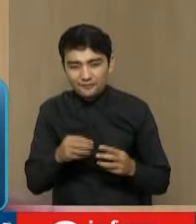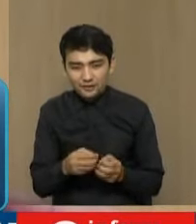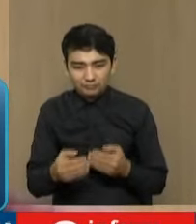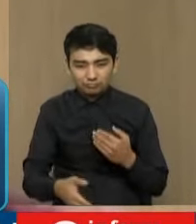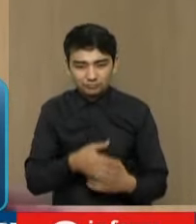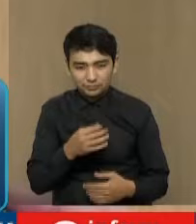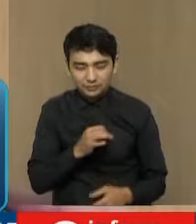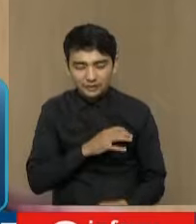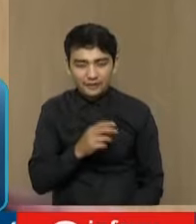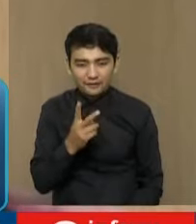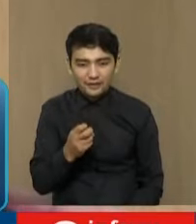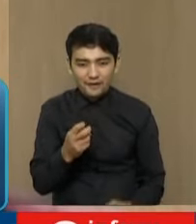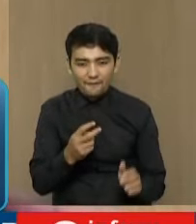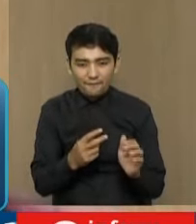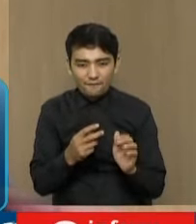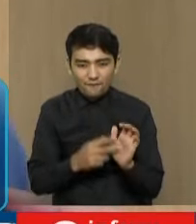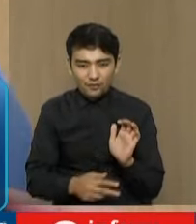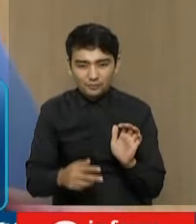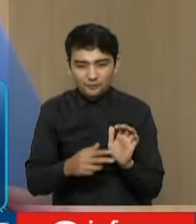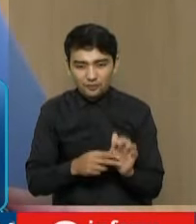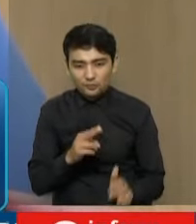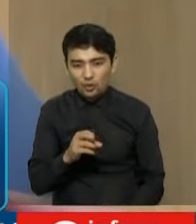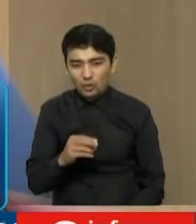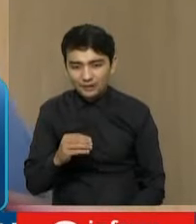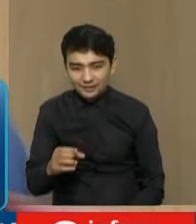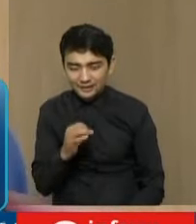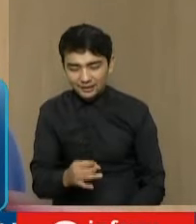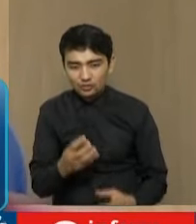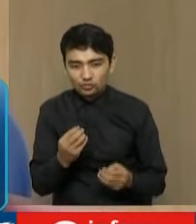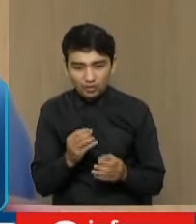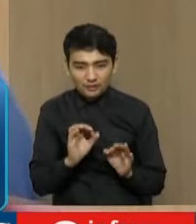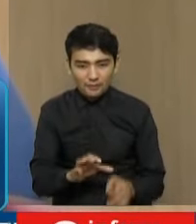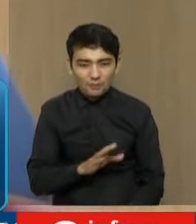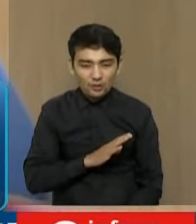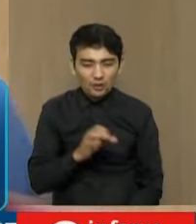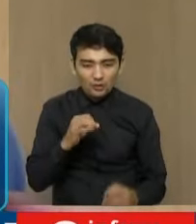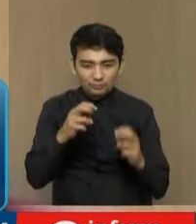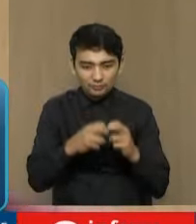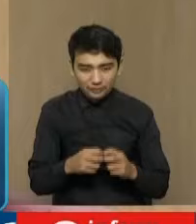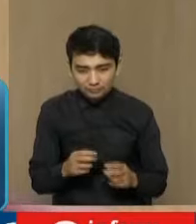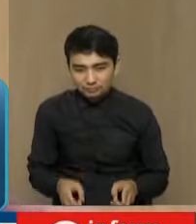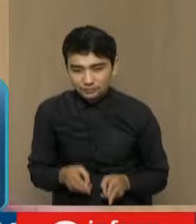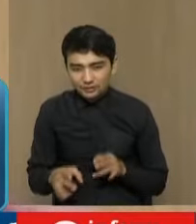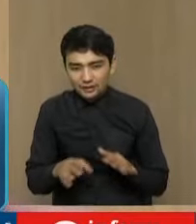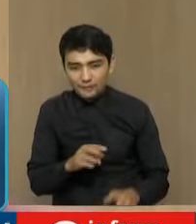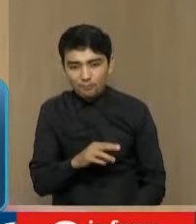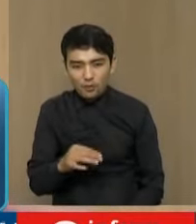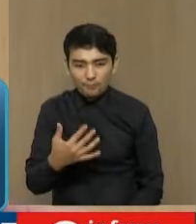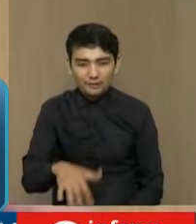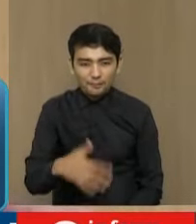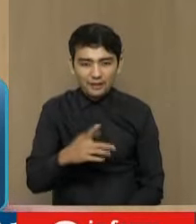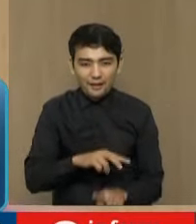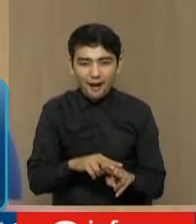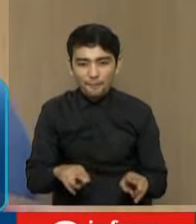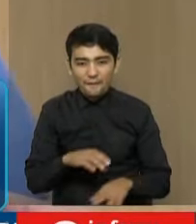статье 287 Уголовного кодекса. При этом следует отметить, что в ходе расследования уголовных дел по 55 таким